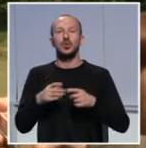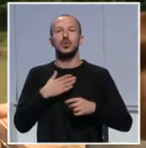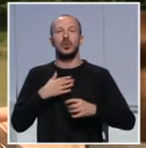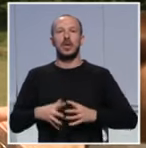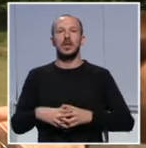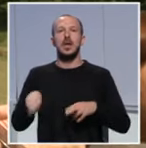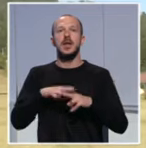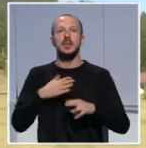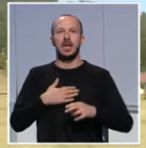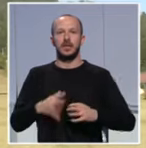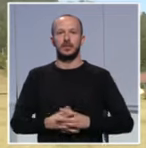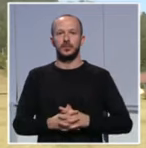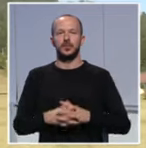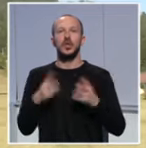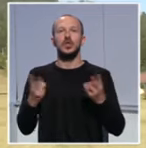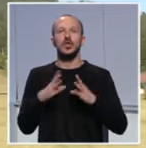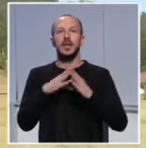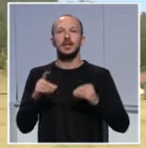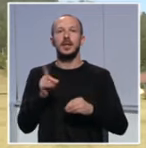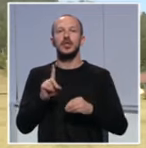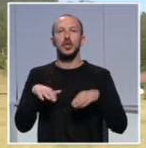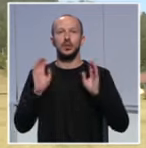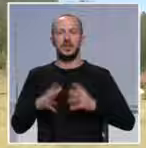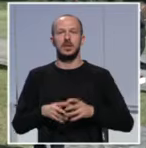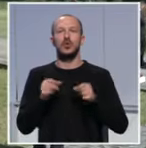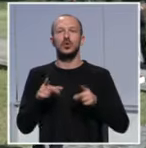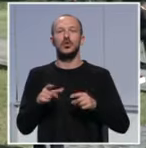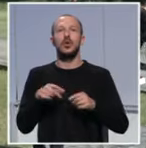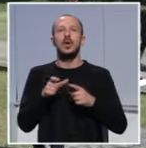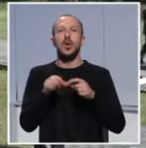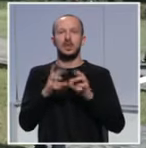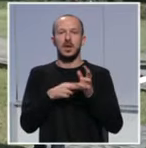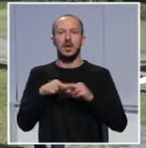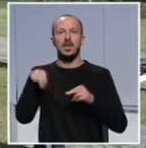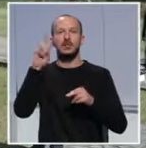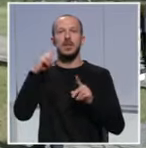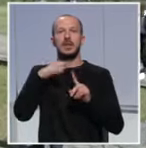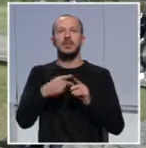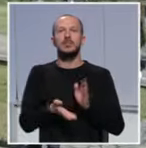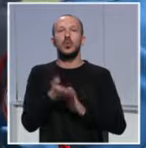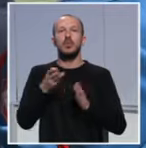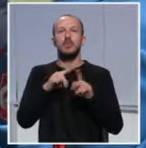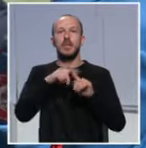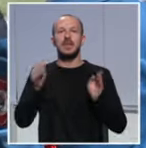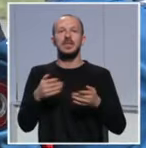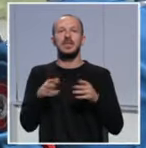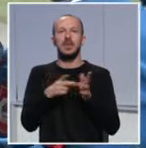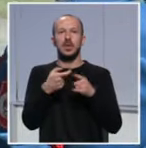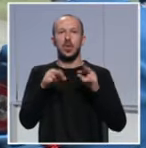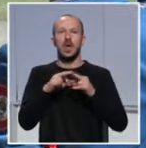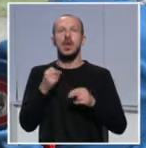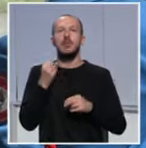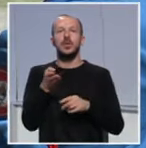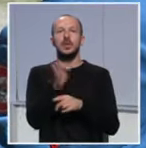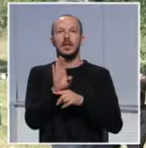svojih najmilijih. Od traženja nestalih neće se odustati, poručuju sa Ozrena. Na spomen krst podignut kod manastira Sveti Nikola,